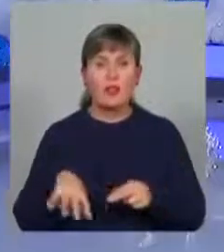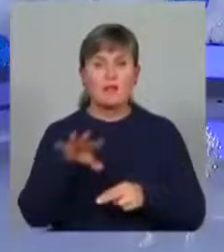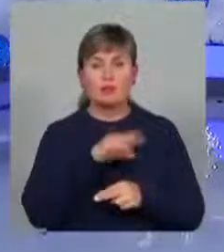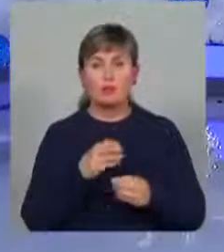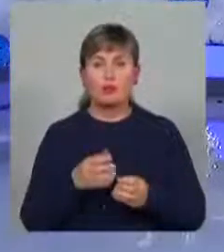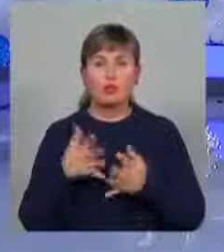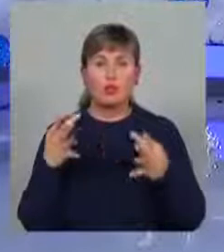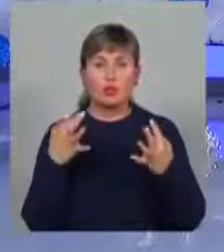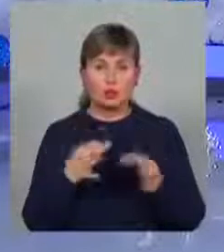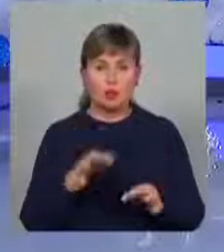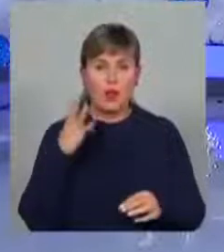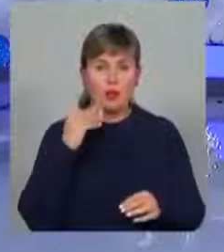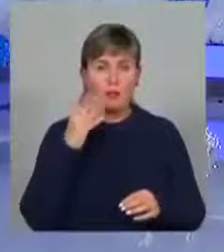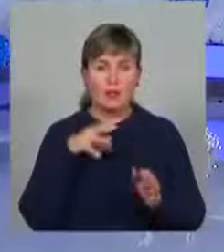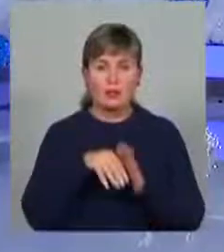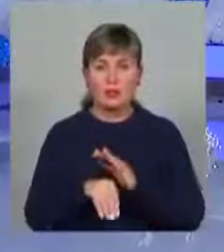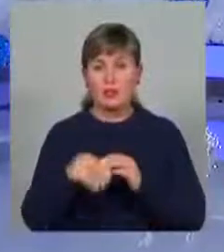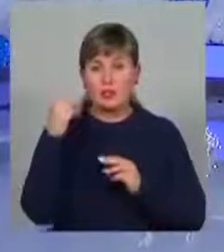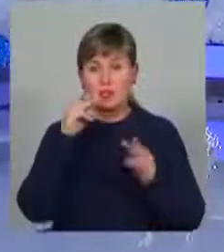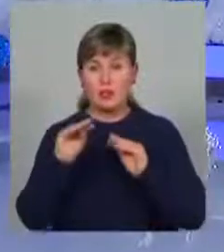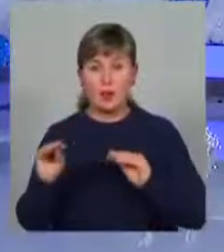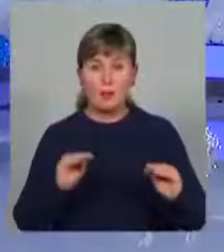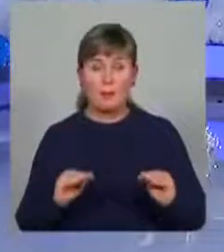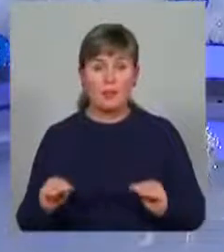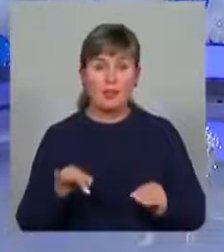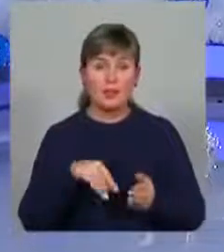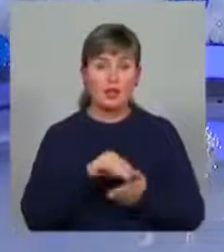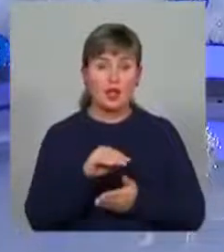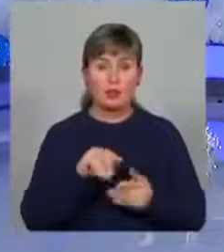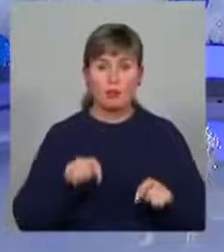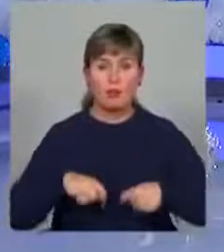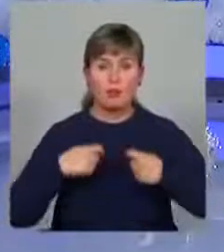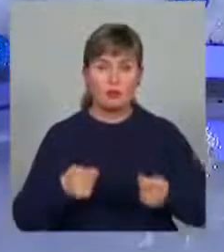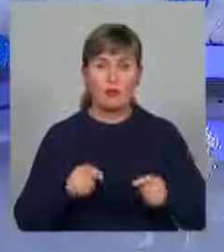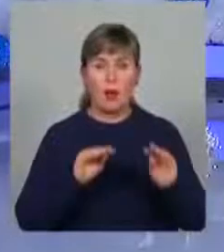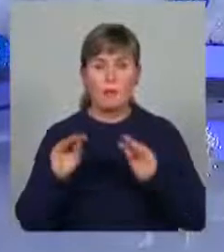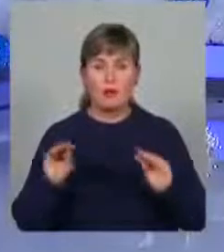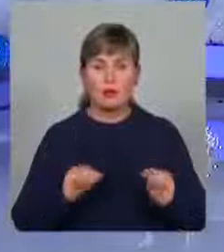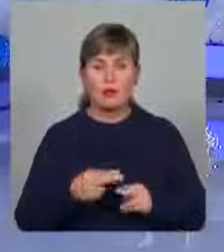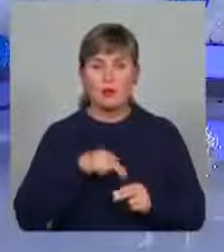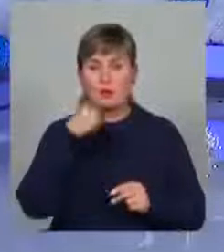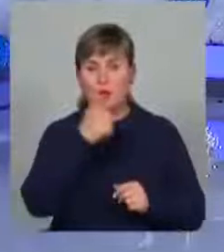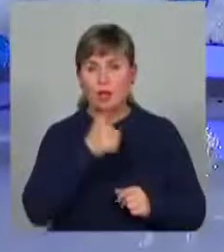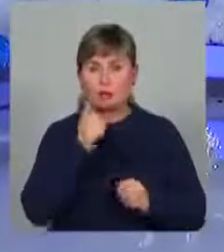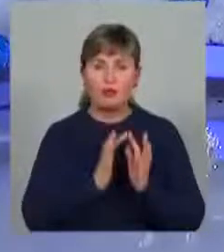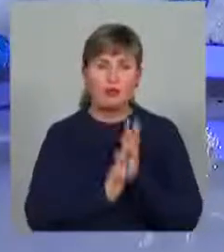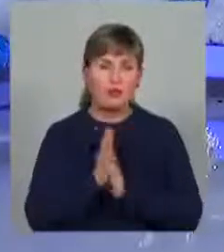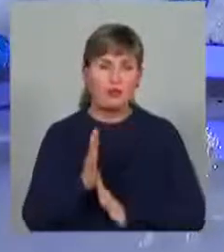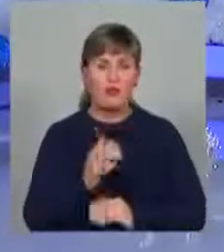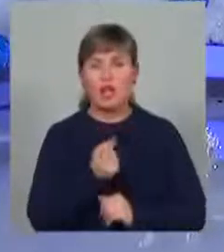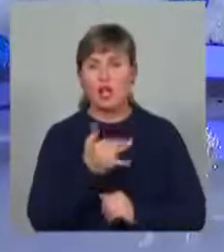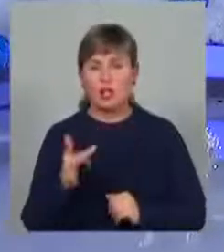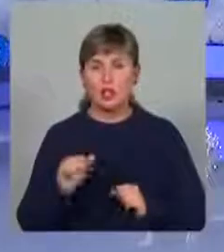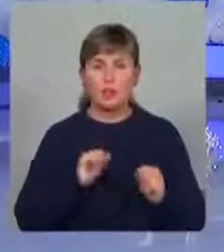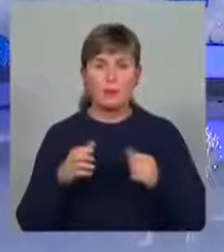еще доступнее алматинцам с открытием современных объектов из закупа передового оборудования. В этом году заметно выросло количество бригад